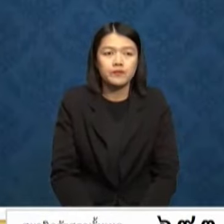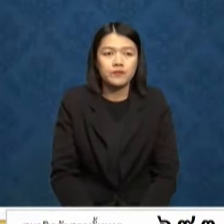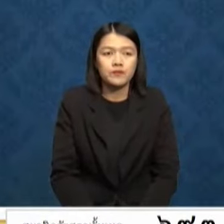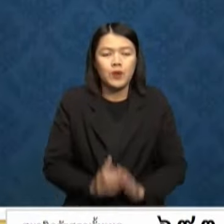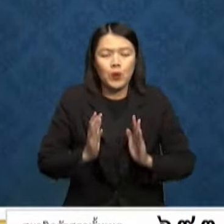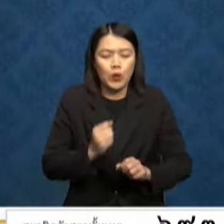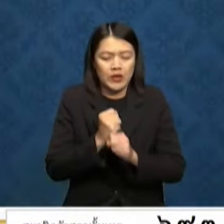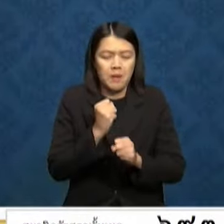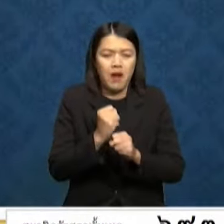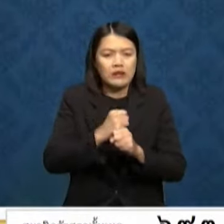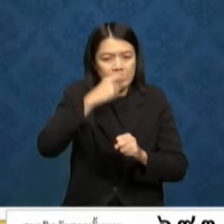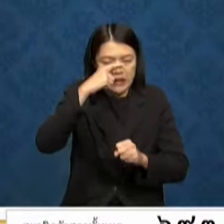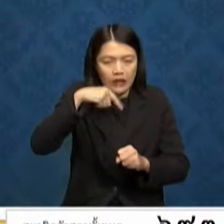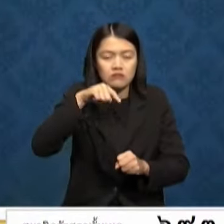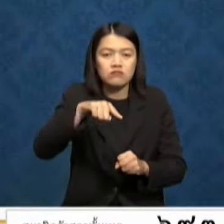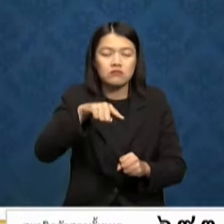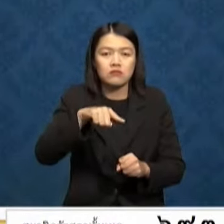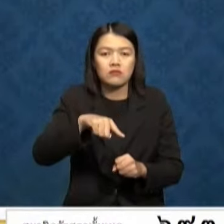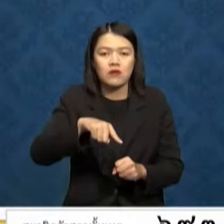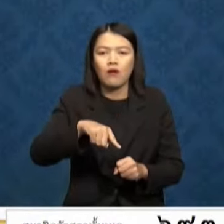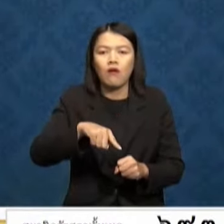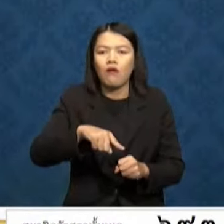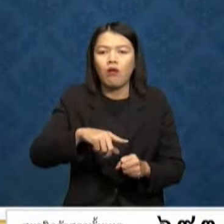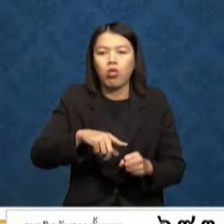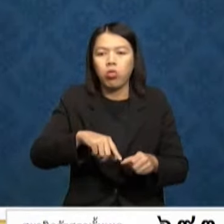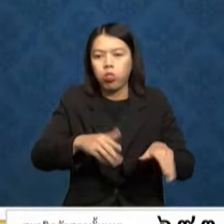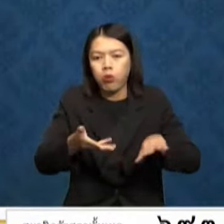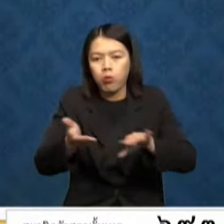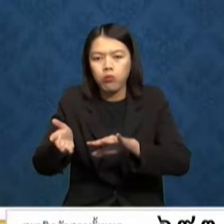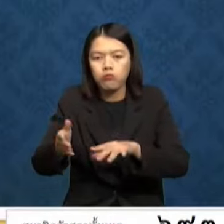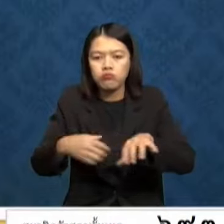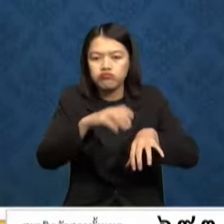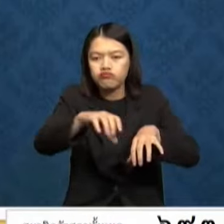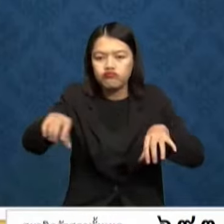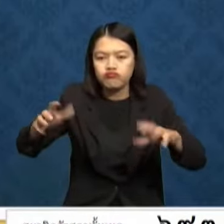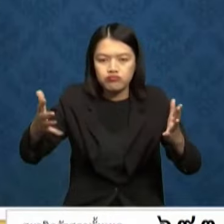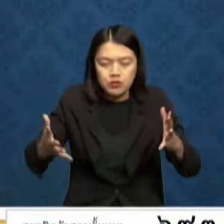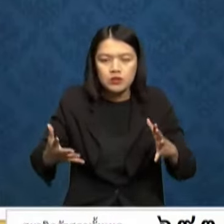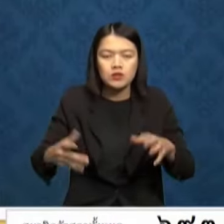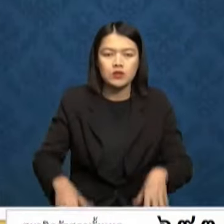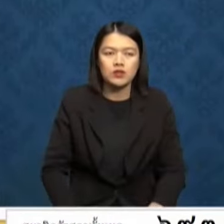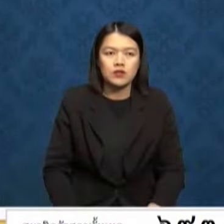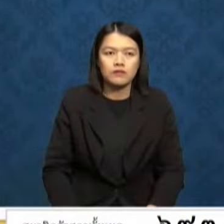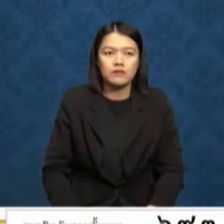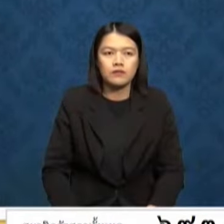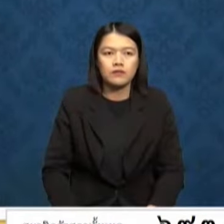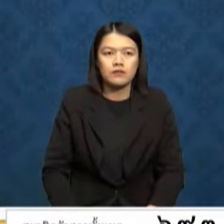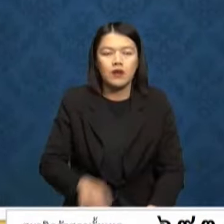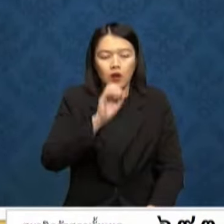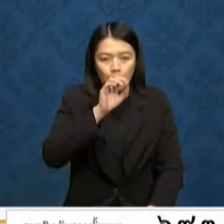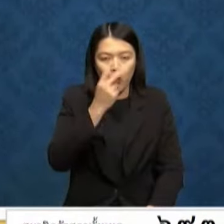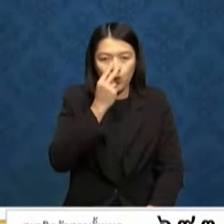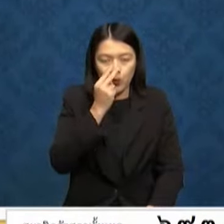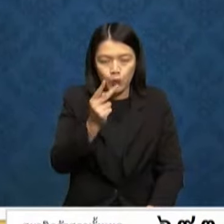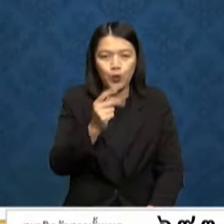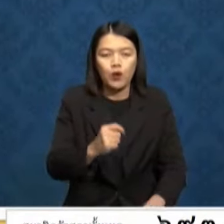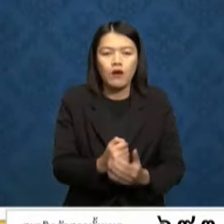ผู้ประกอบการในประเทศไทยนั้นเจ๊งกันและเนรนาดเพราะฉนั้นเรื่องราวเหล่านี้เขาไม่ได้ดู